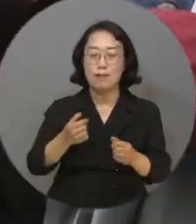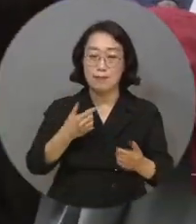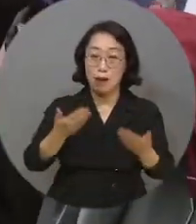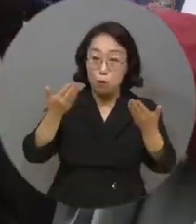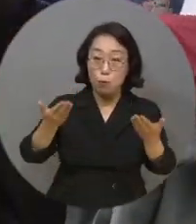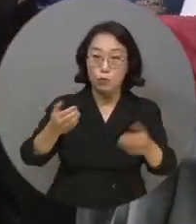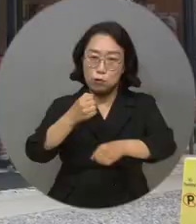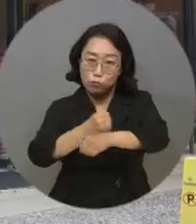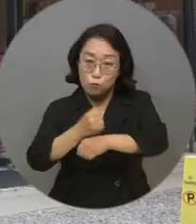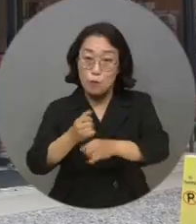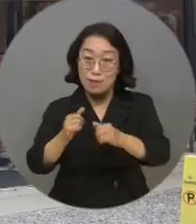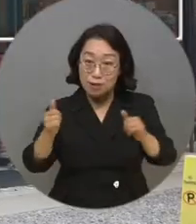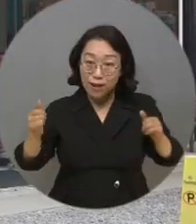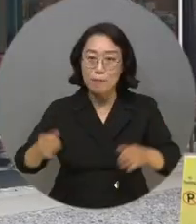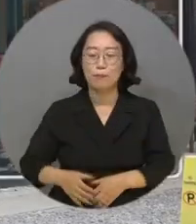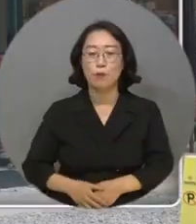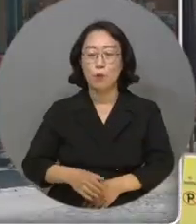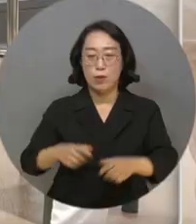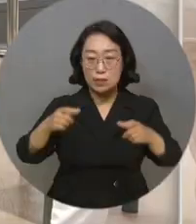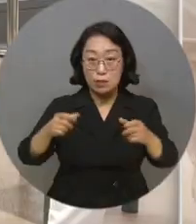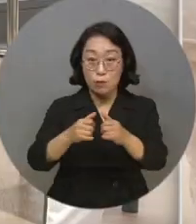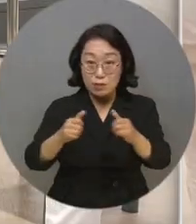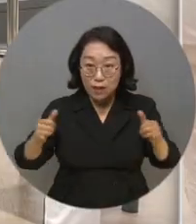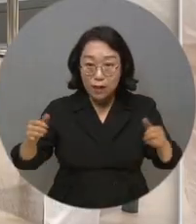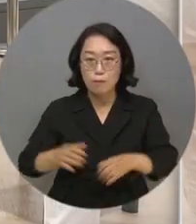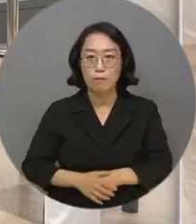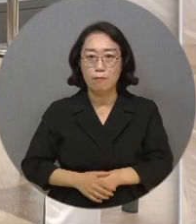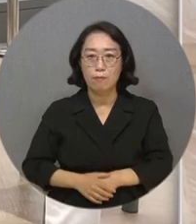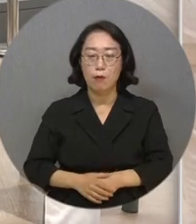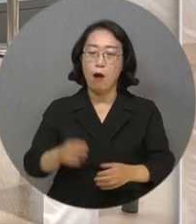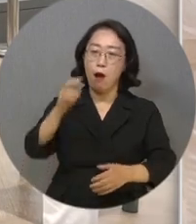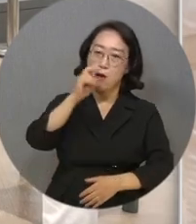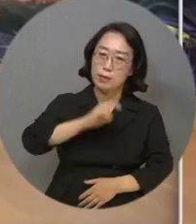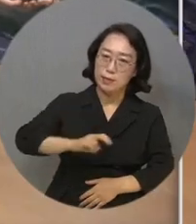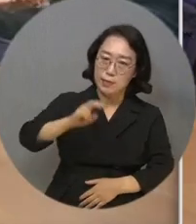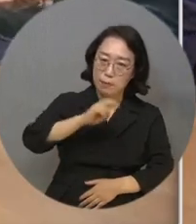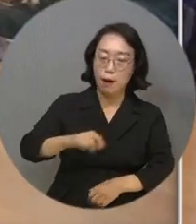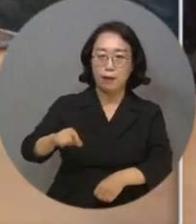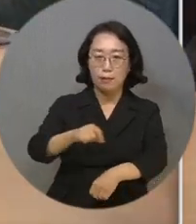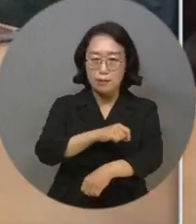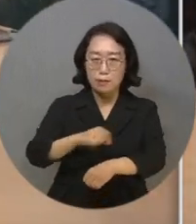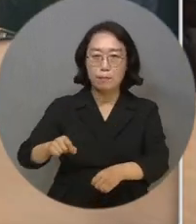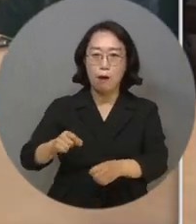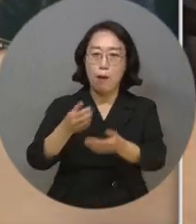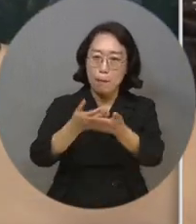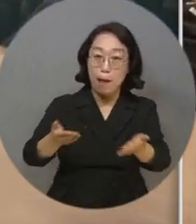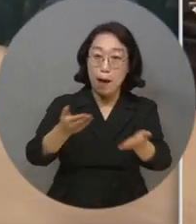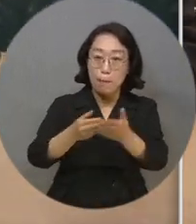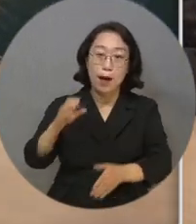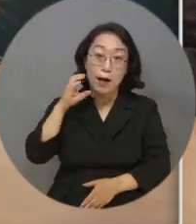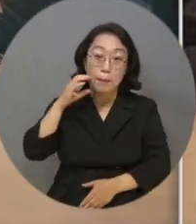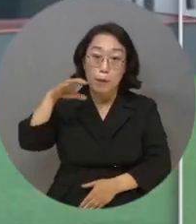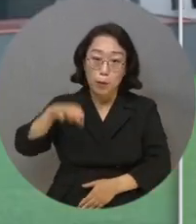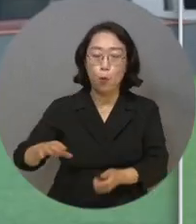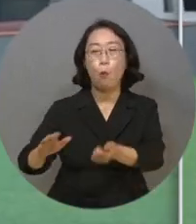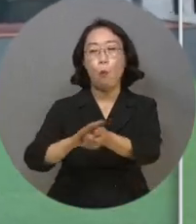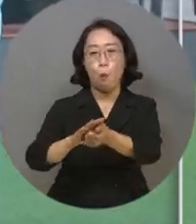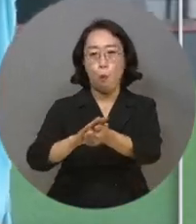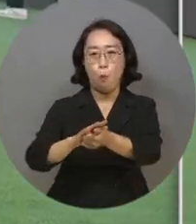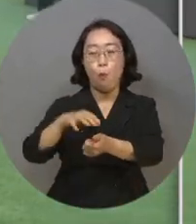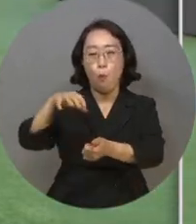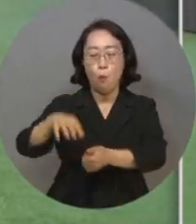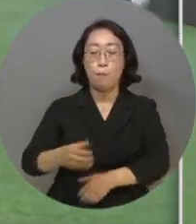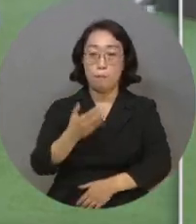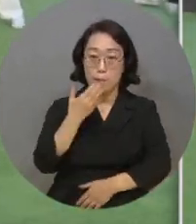노고와 평소 지역 주민들을 위해 무료 마켓이나 특별 이벤트를 제공해온 카페 측의 배려와 후원으로